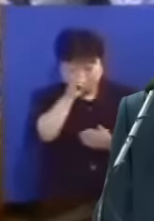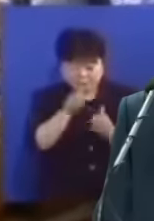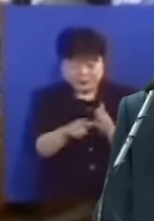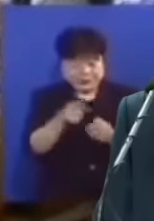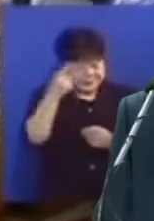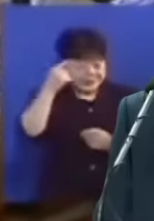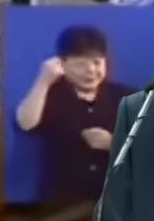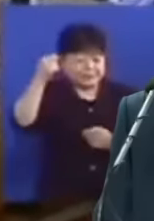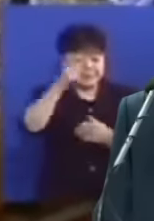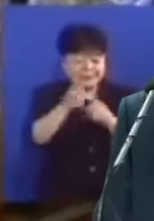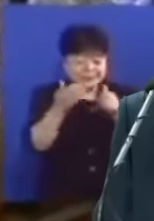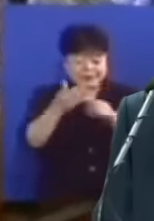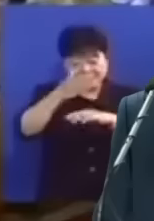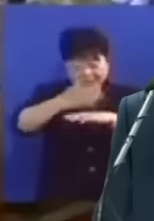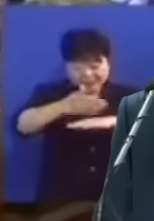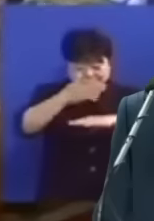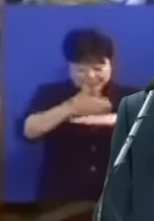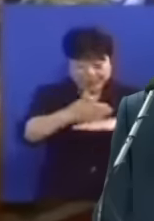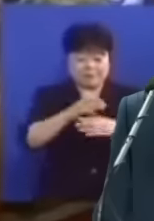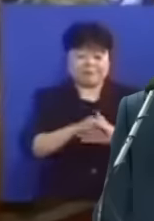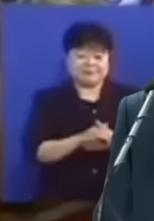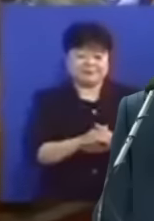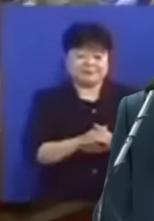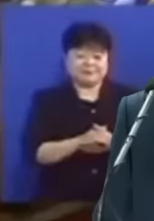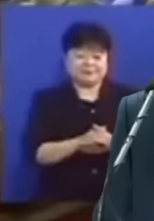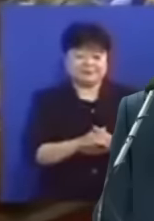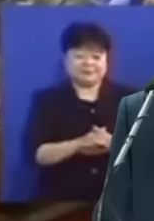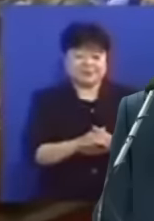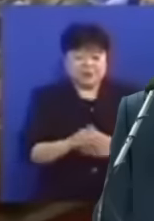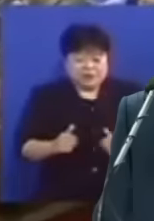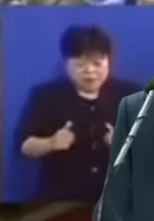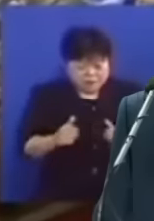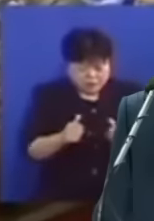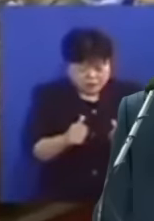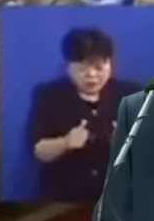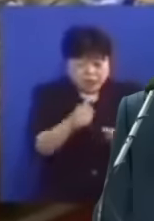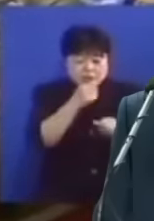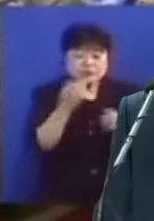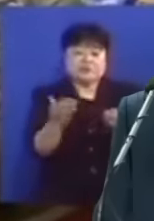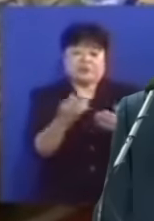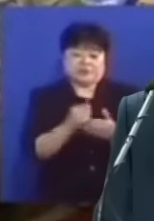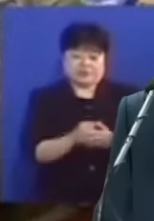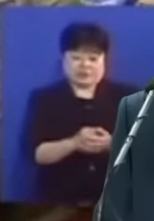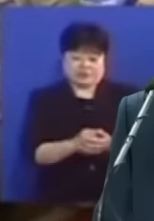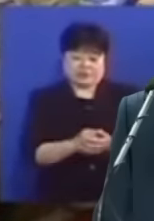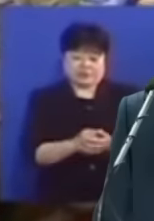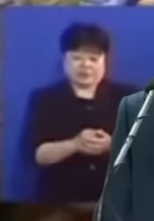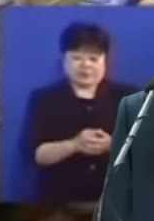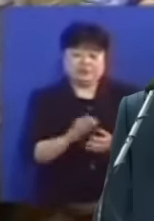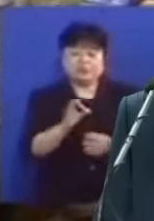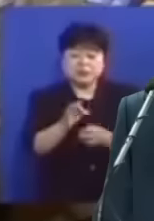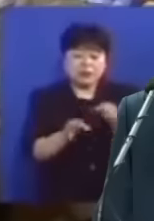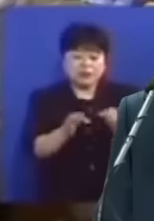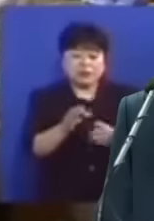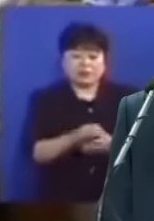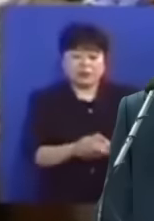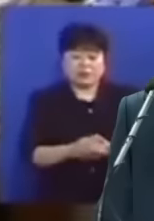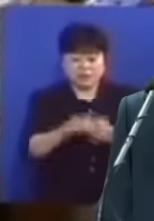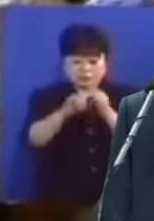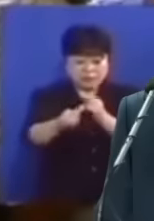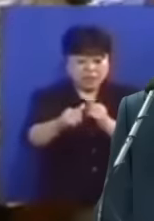생각하고 하나님께 감사하며 얼마나 열심히 일했던지 세일스 대화에서